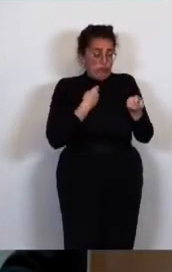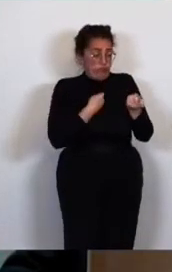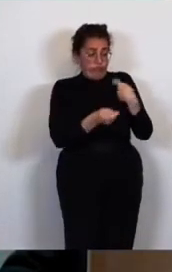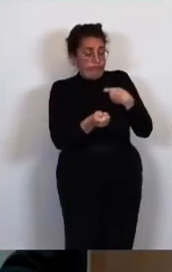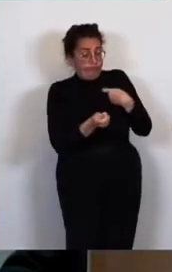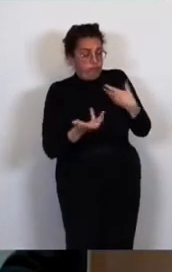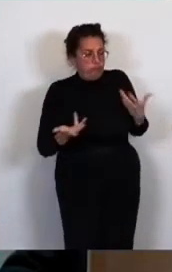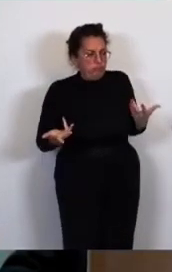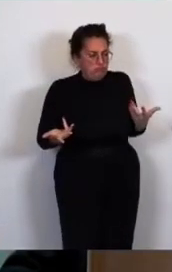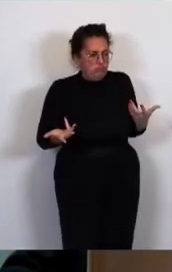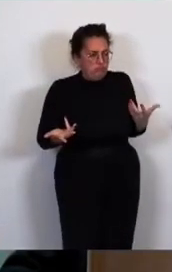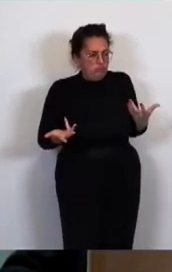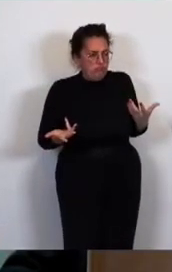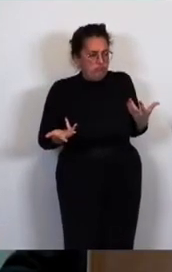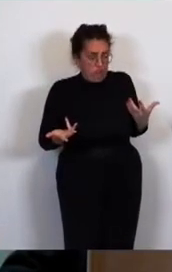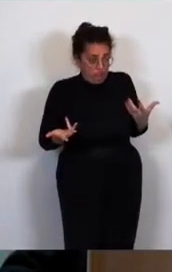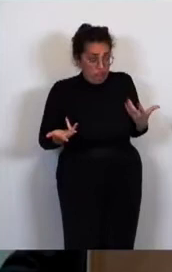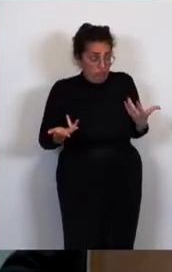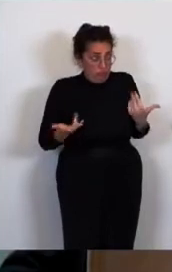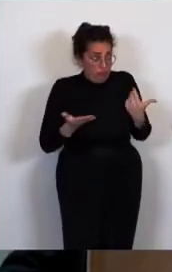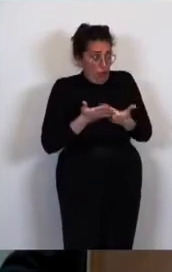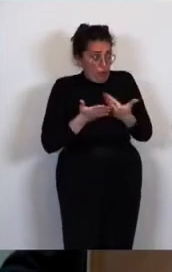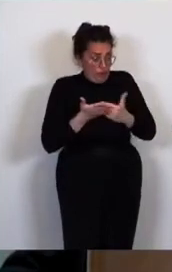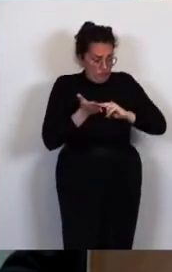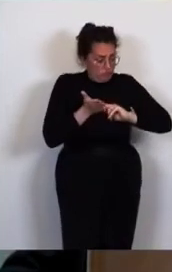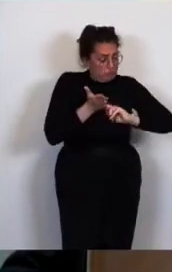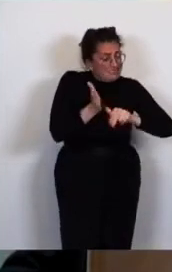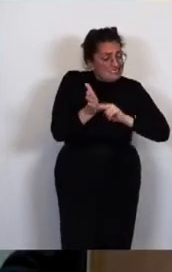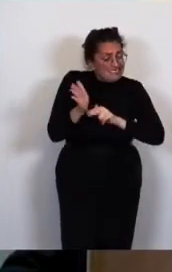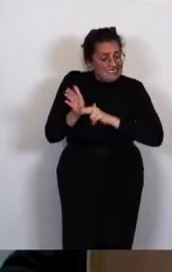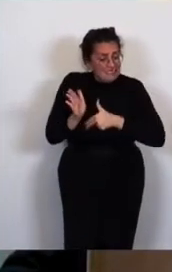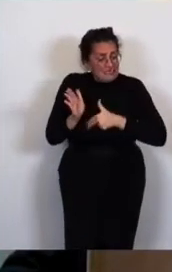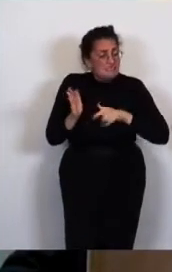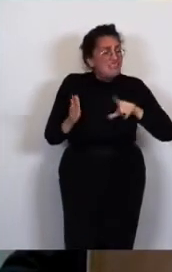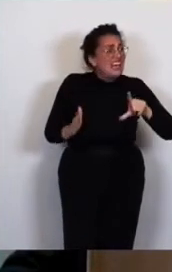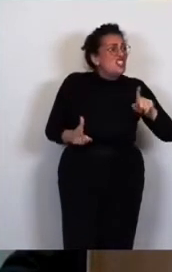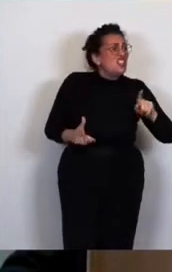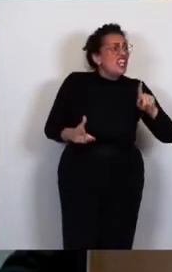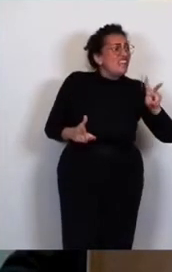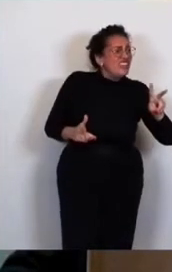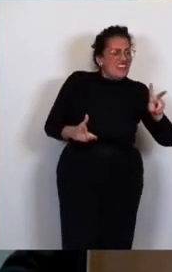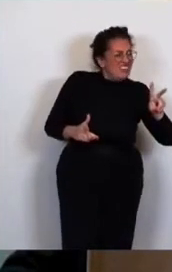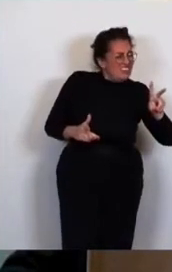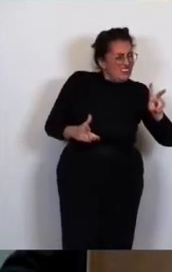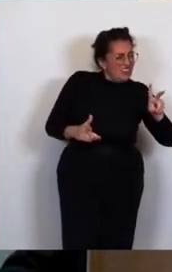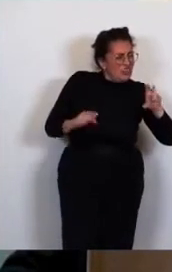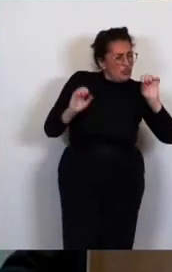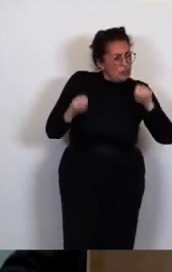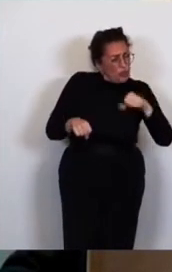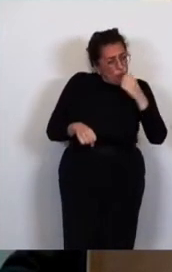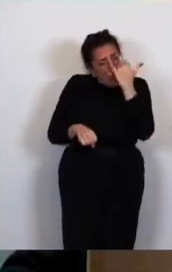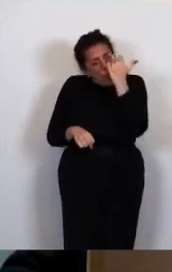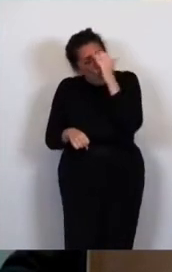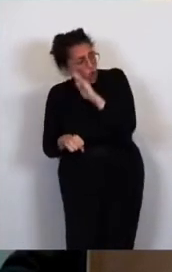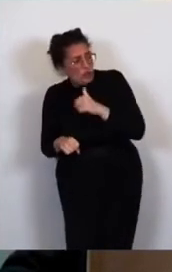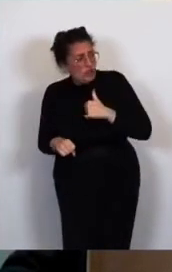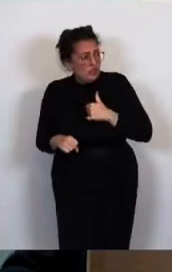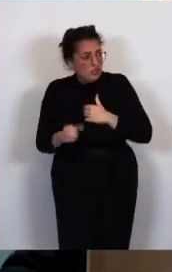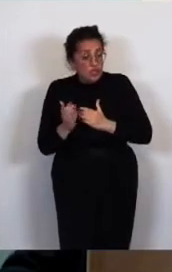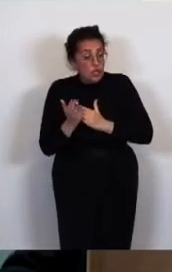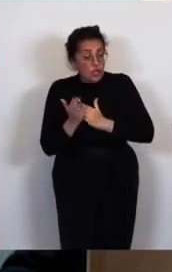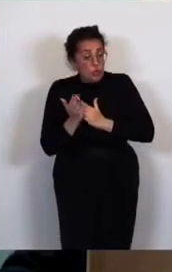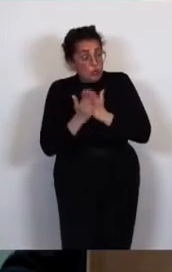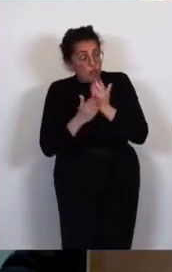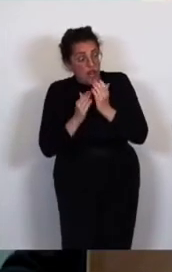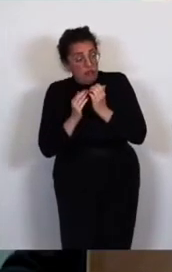nombreux à avoir signé un appel Alternative LGV qui propose un tout autre projet basé sur